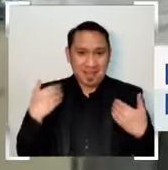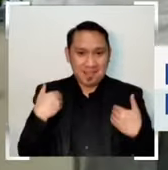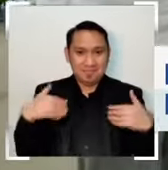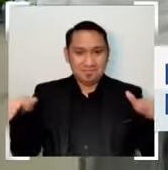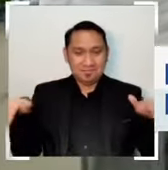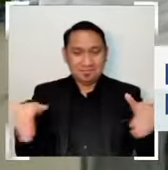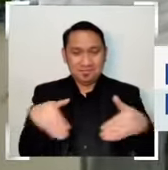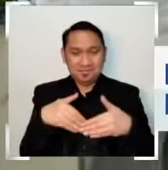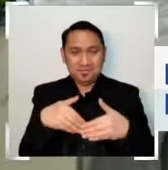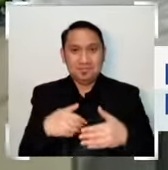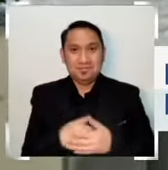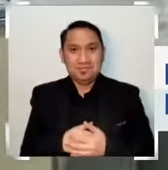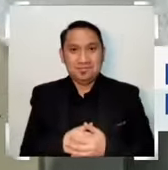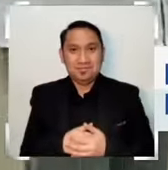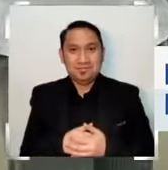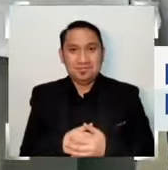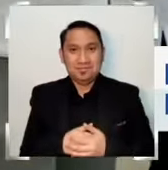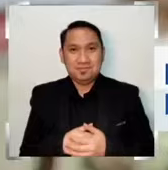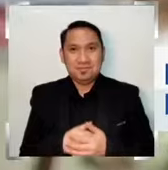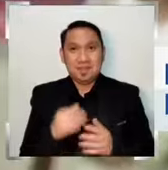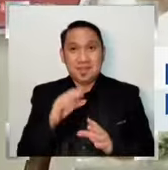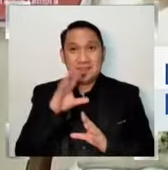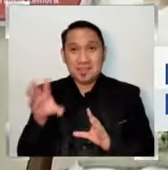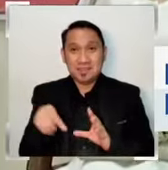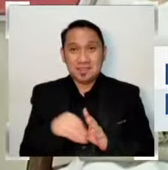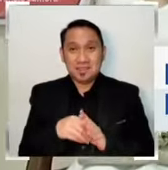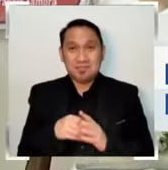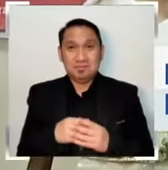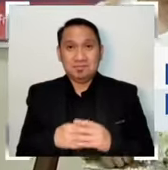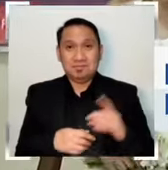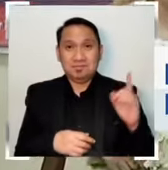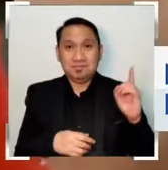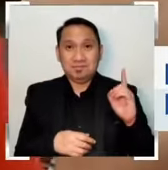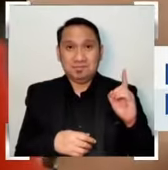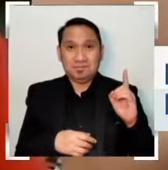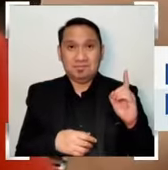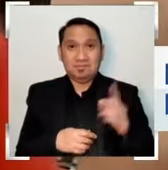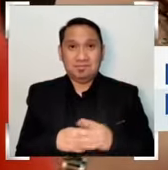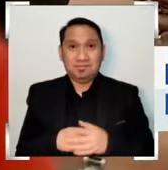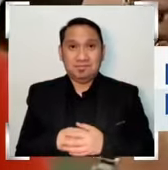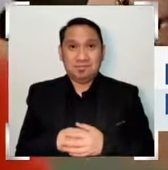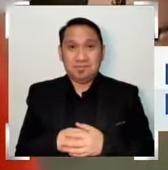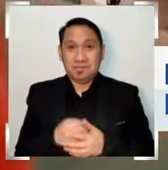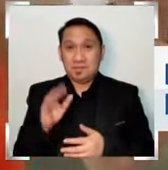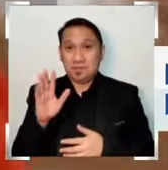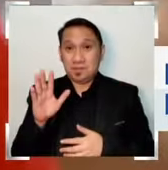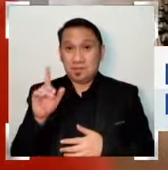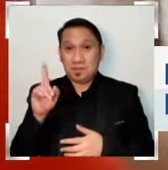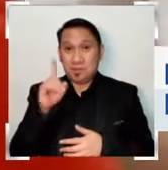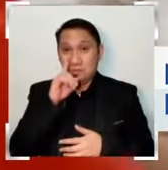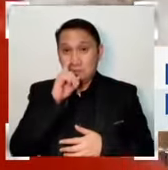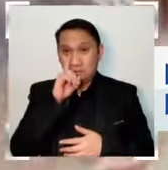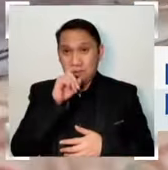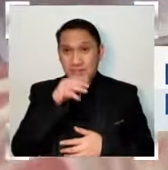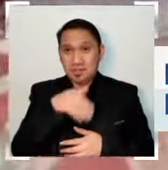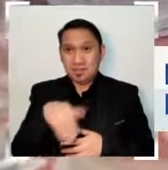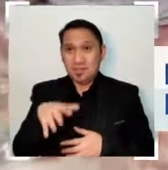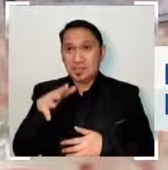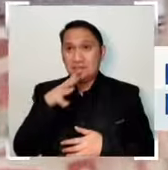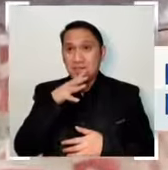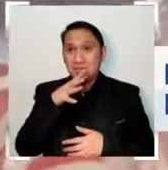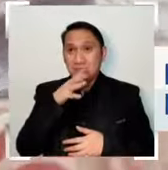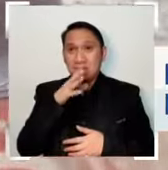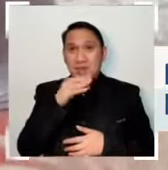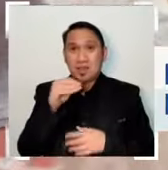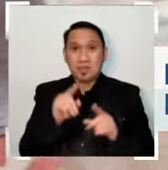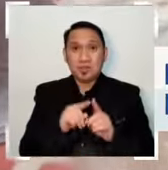civil wedding. Kabilang dyan ang against all odds na pag-iibigan daw ng 51 anyos na single mom na si Jesusa at ang